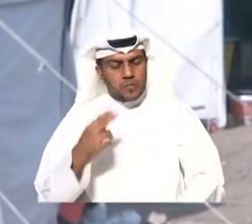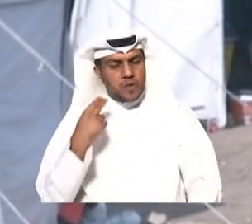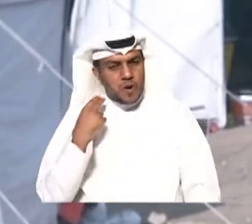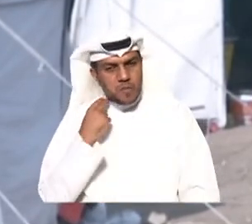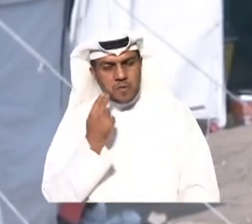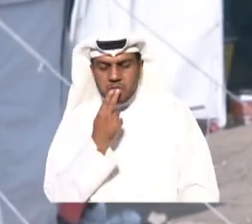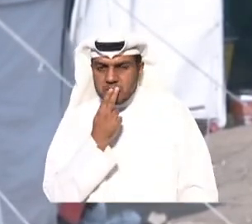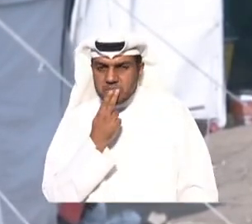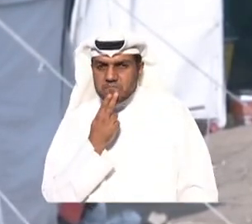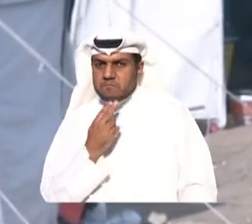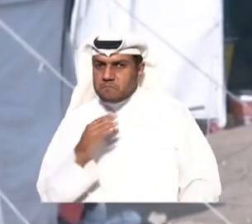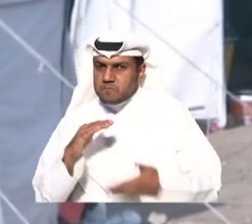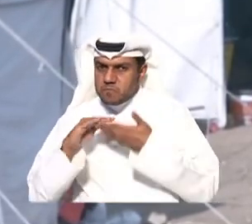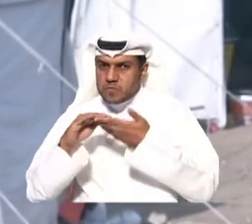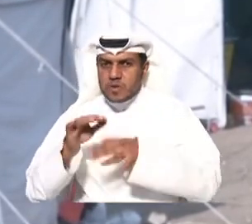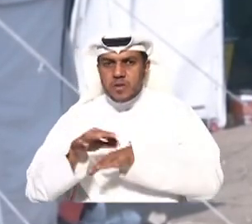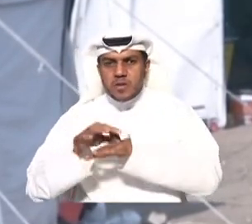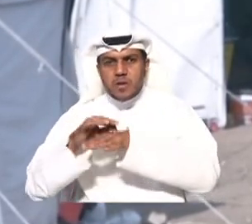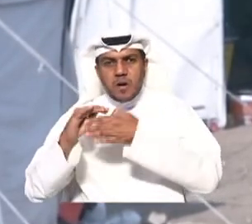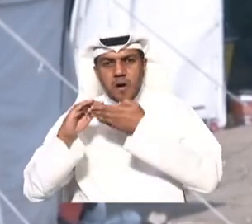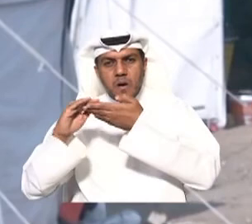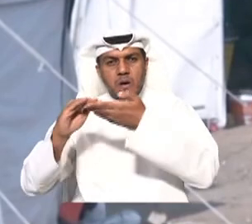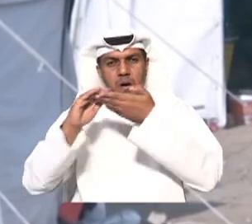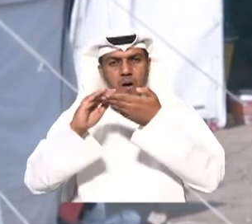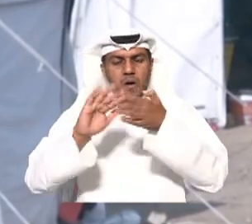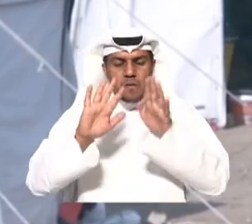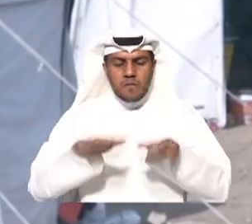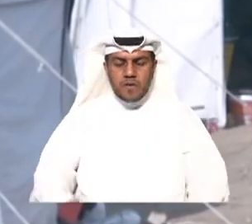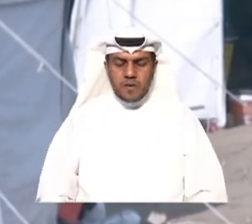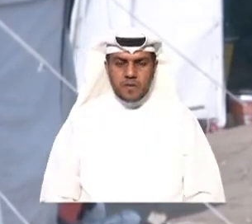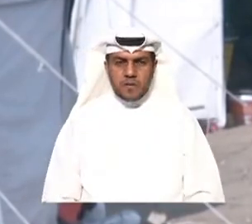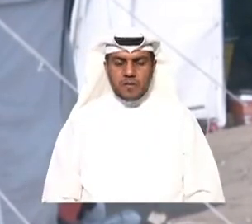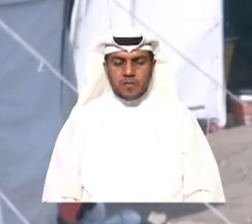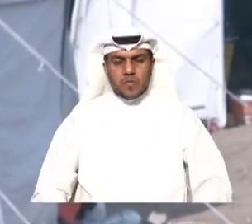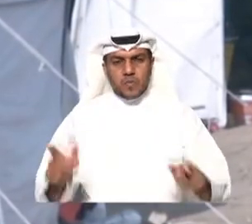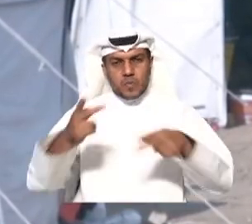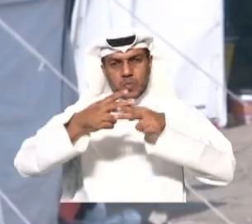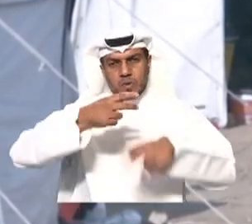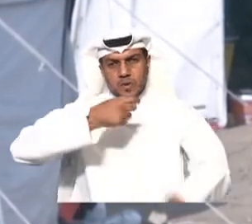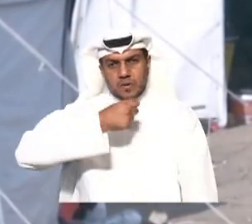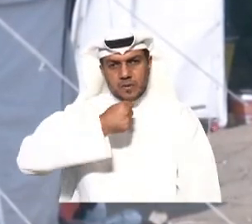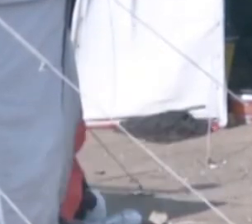نور في جدار العمل الإنساني. لتلفزيون دولة الكويت، أماني عبد الرحمن السيد، الخرطوم.